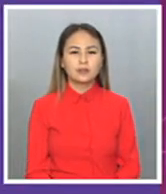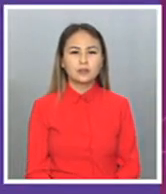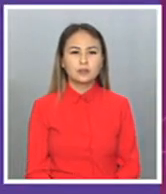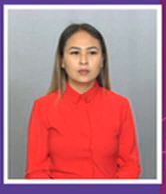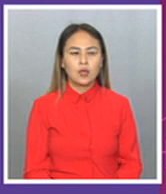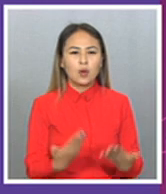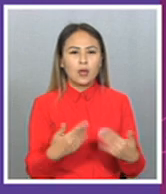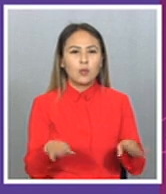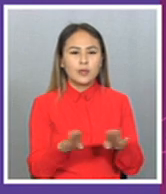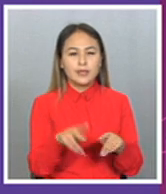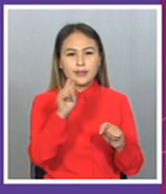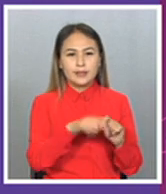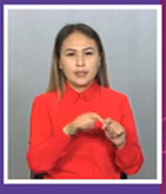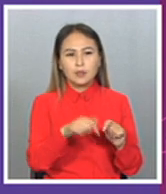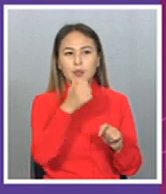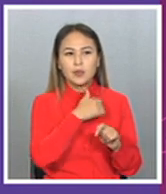Олай болса, тексеріп көрейік.